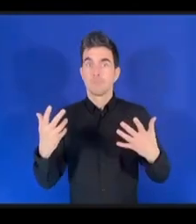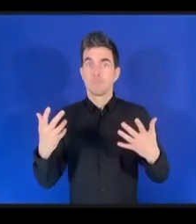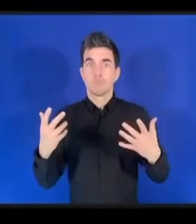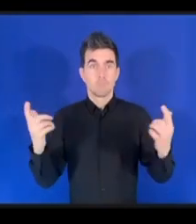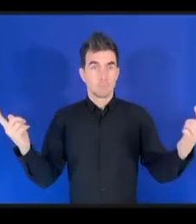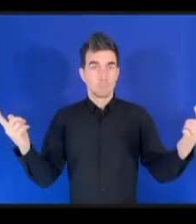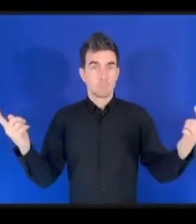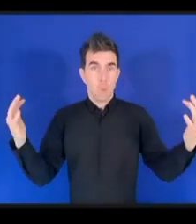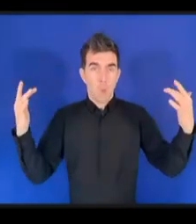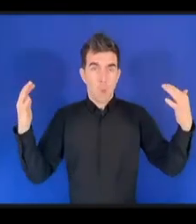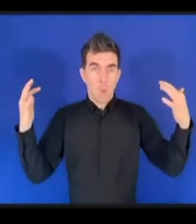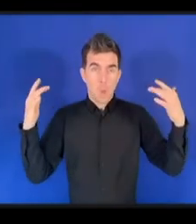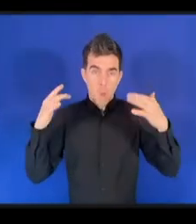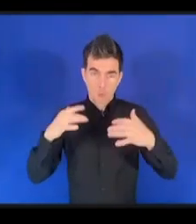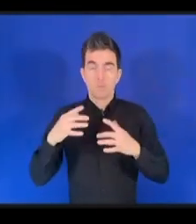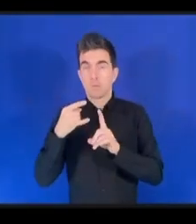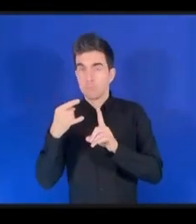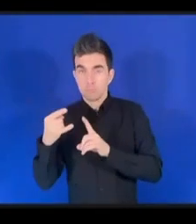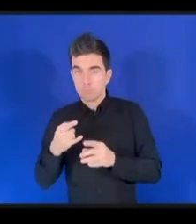とうございます。